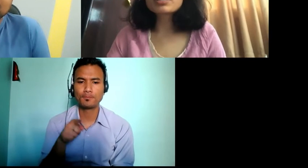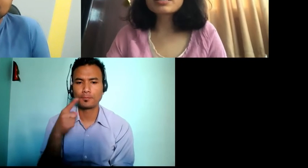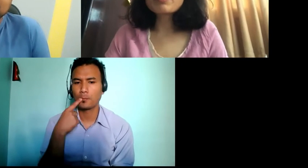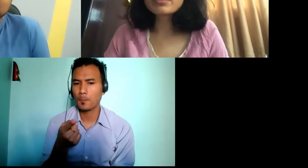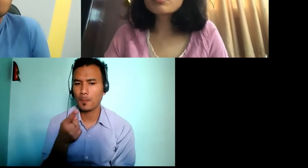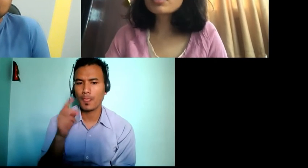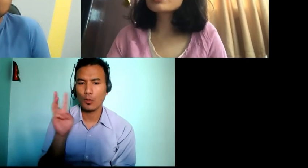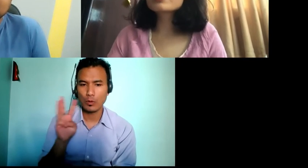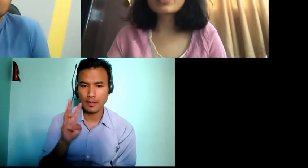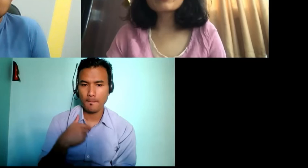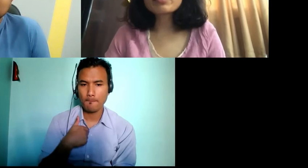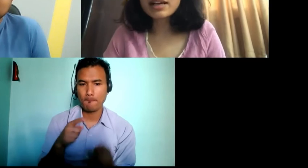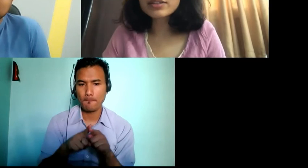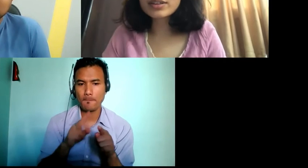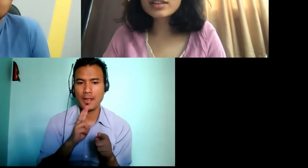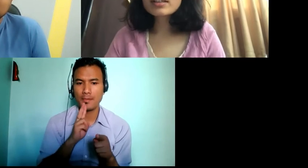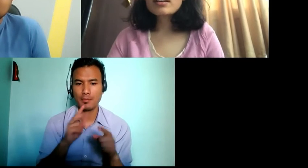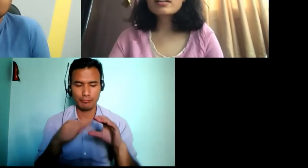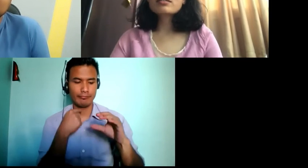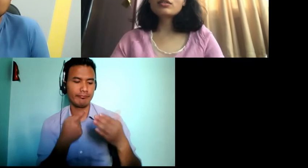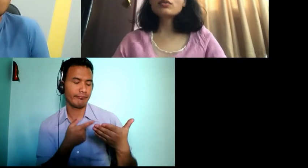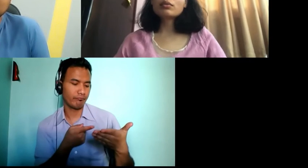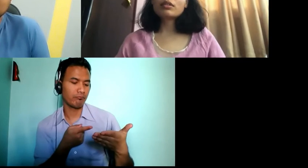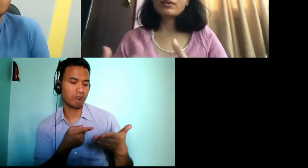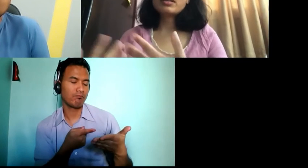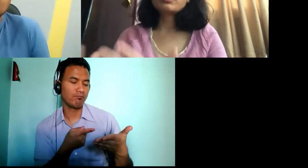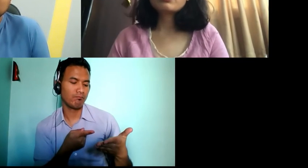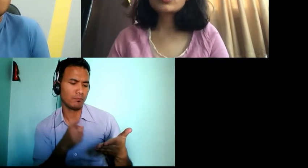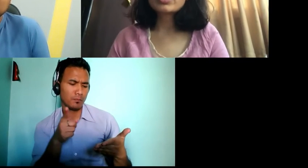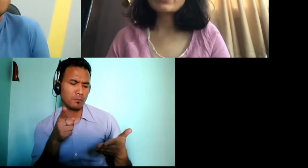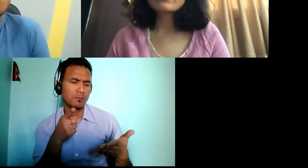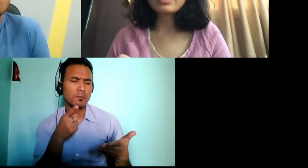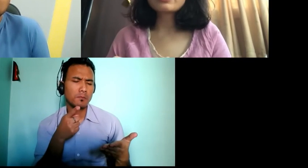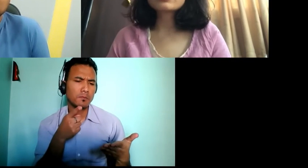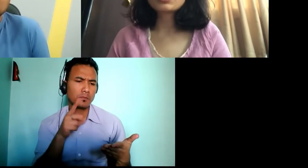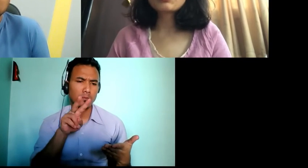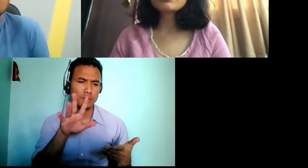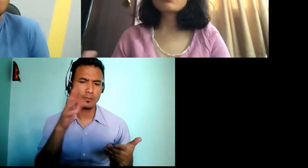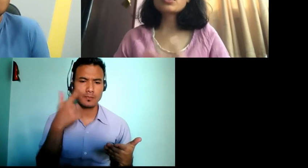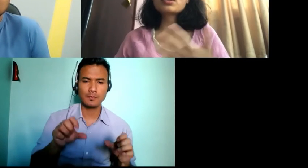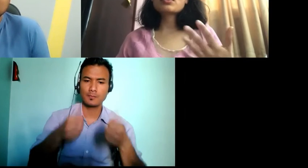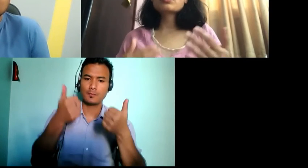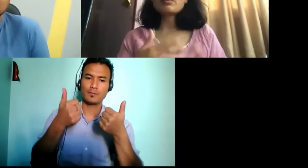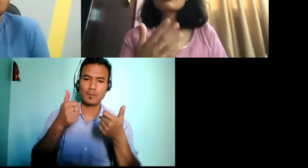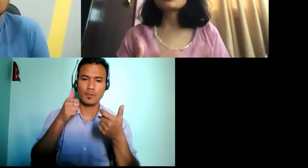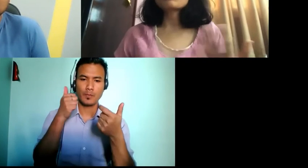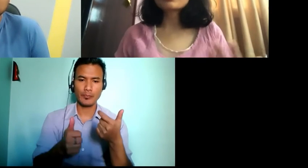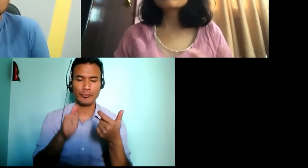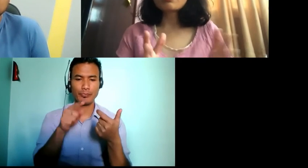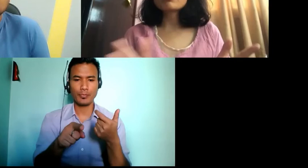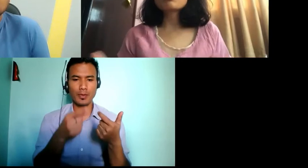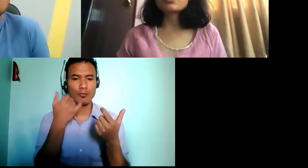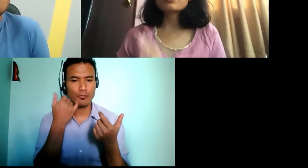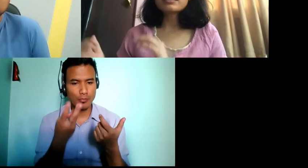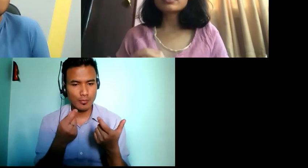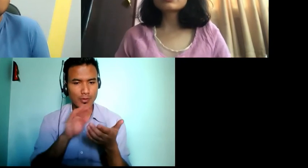भन्यो व्हाट्सएपमा होइन, मलाई पनि त्यस्तै भाइबरमा आएको थियो कि होइन, यो तपाईँले 25 लाख जित्यो होइन, अब यो यस्तो तपाईँको नम्बर्सहरू